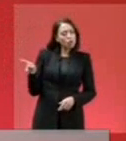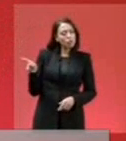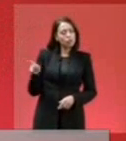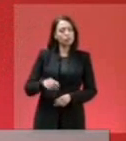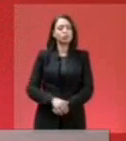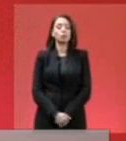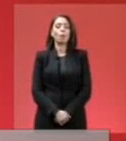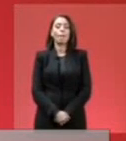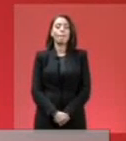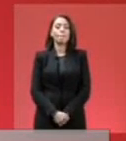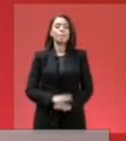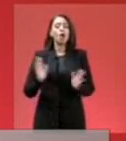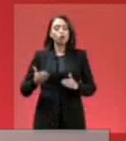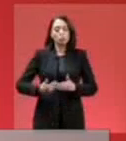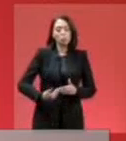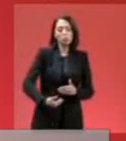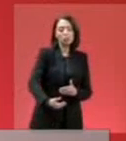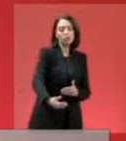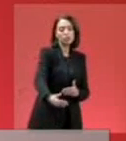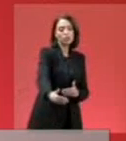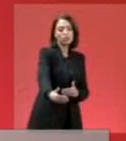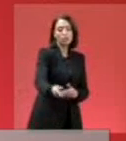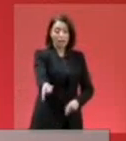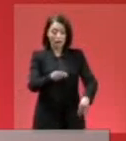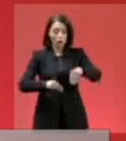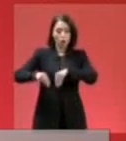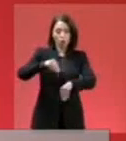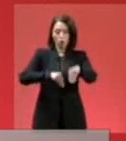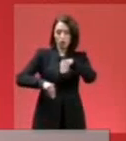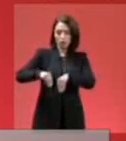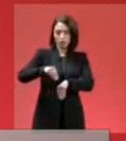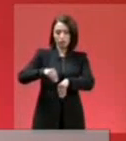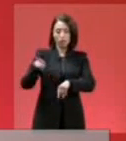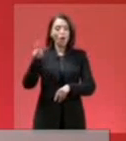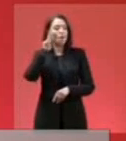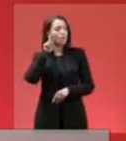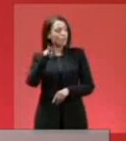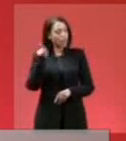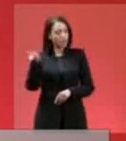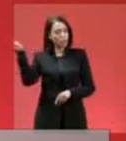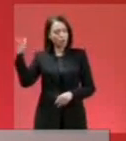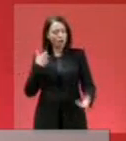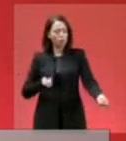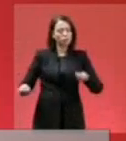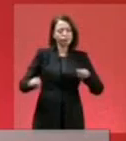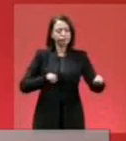πανικοβλημένοι. Και όσο πλησιάζουν οι εκλογές, φαίνεται ότι επιστρατεύουν κάθε